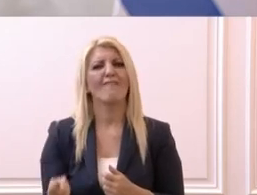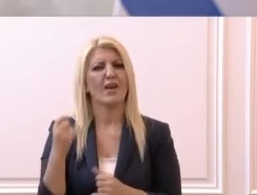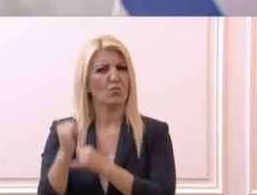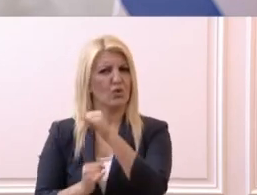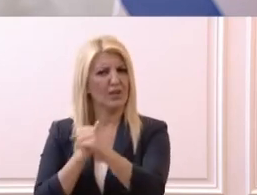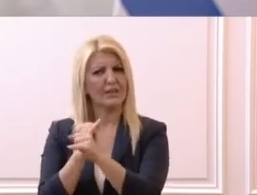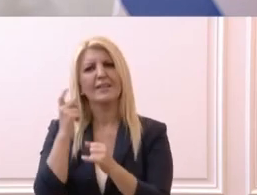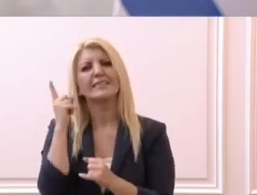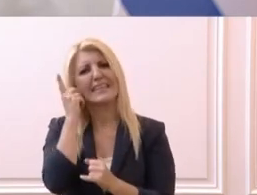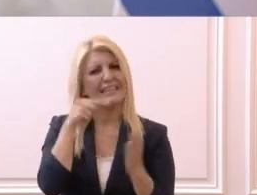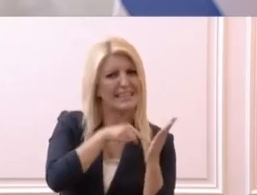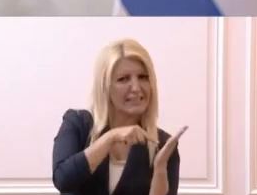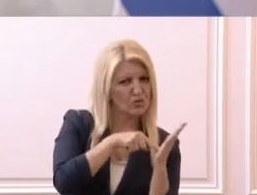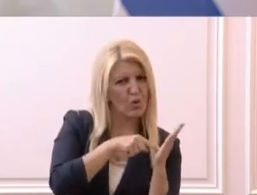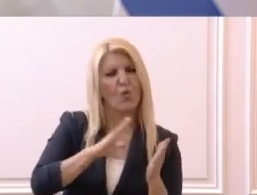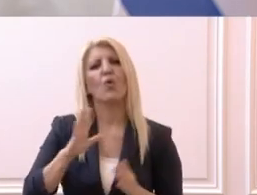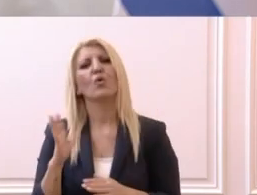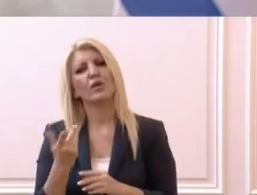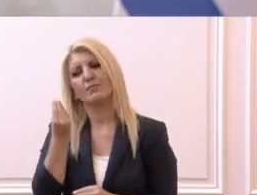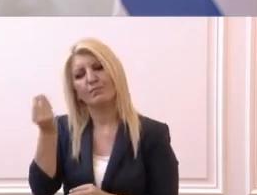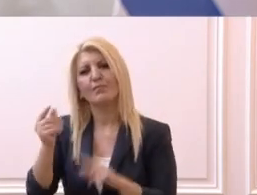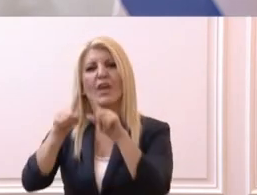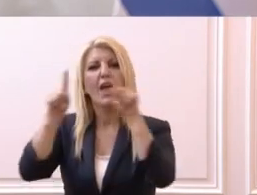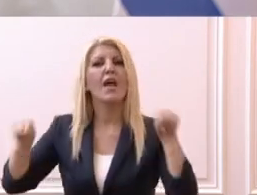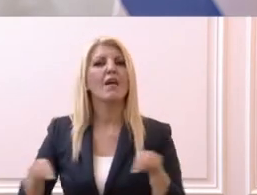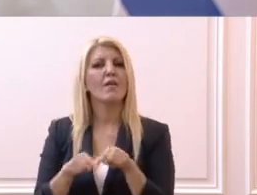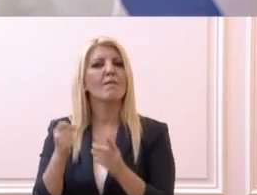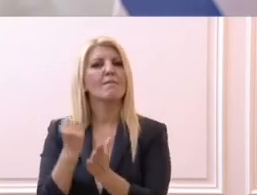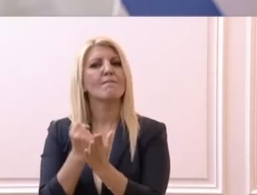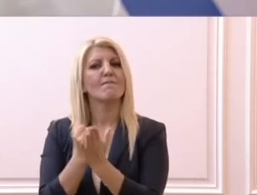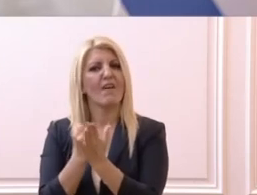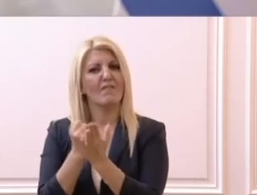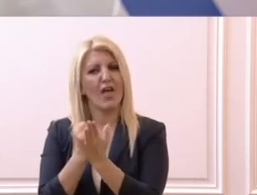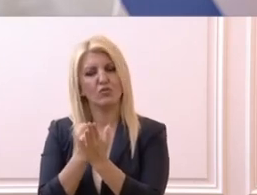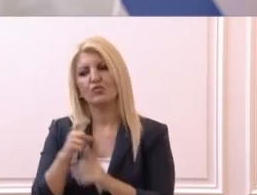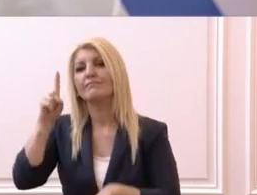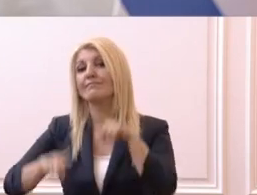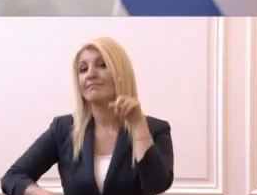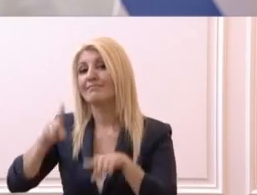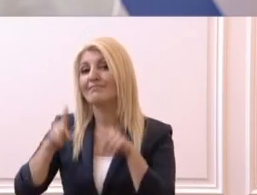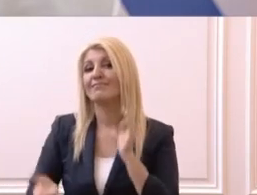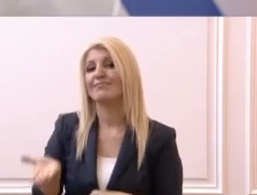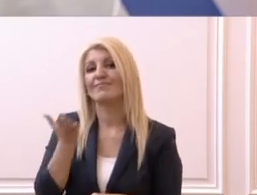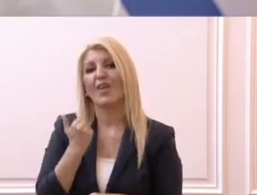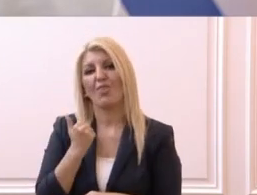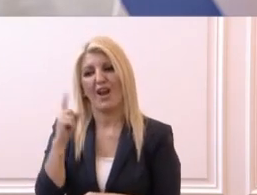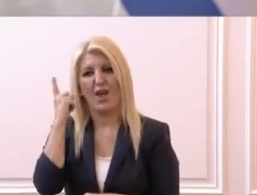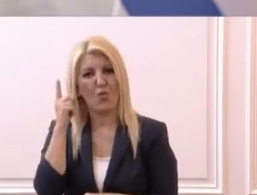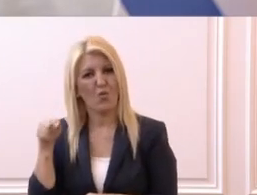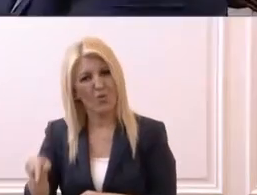κινητό ή μέσω μιας ειδικής βεβαίωσης για τους λίγους νέους μας που μπορεί να μην διαθέτουν έξυπνη συσκευή, έξυπνο